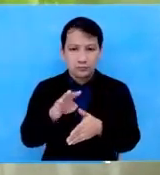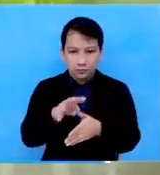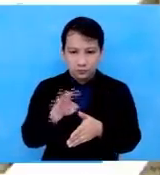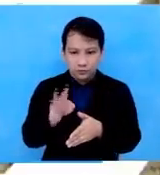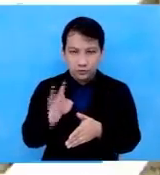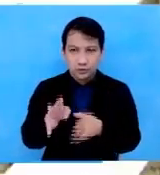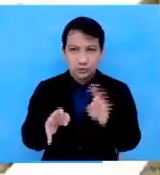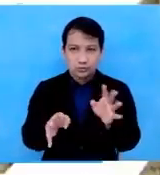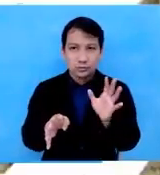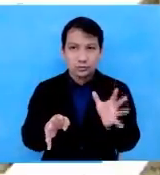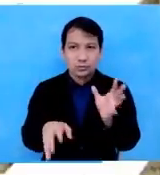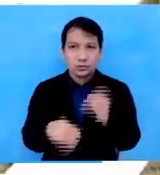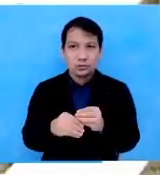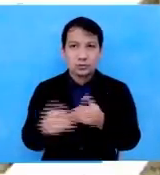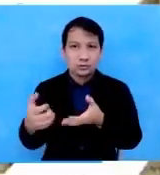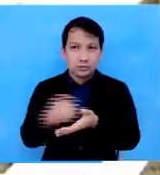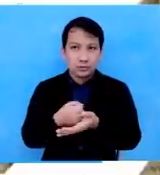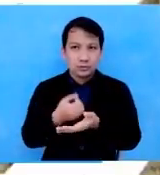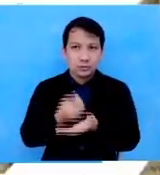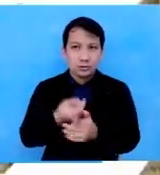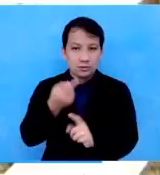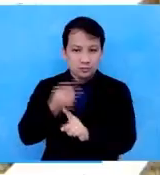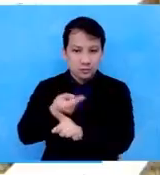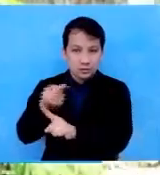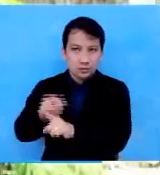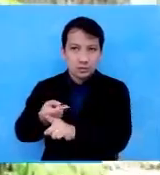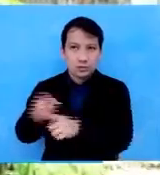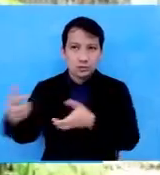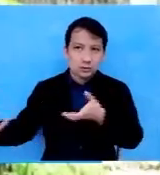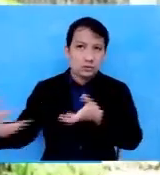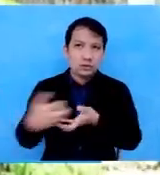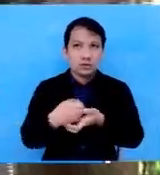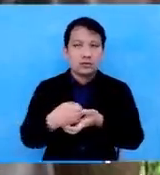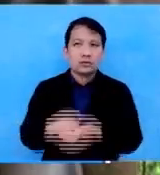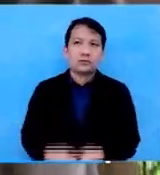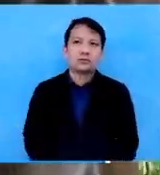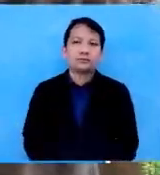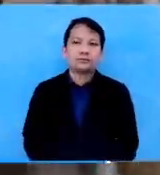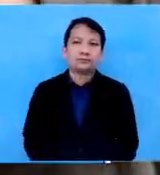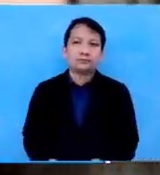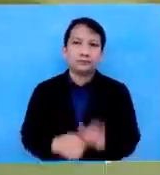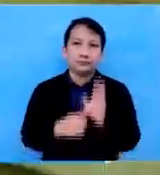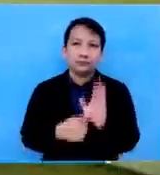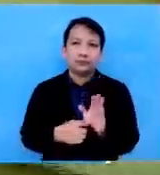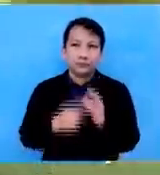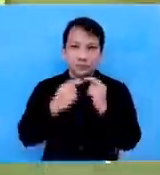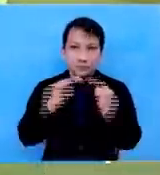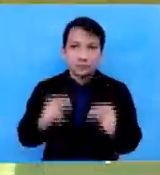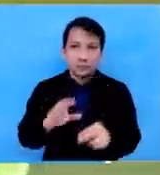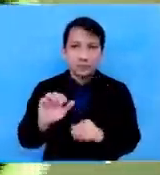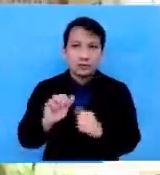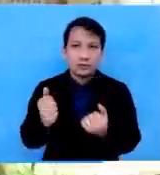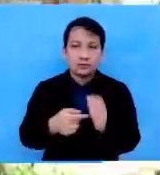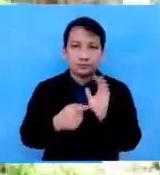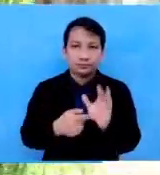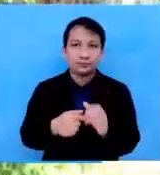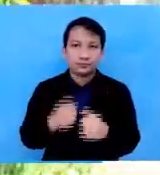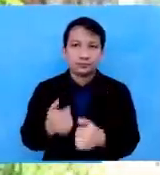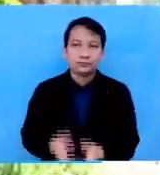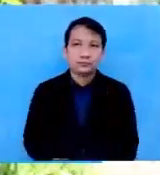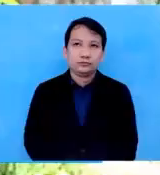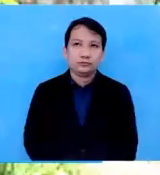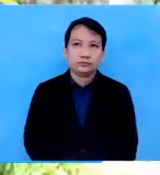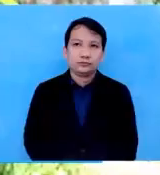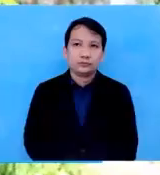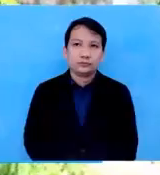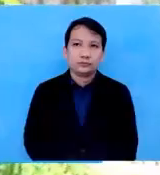na income po, monthly po, kada harvest po yun. Ipinakita ni Harold sa News 5 kung paano ito ginagawa. Mga gusto po palang